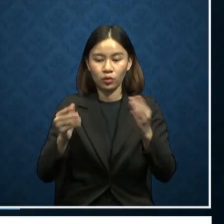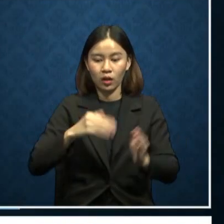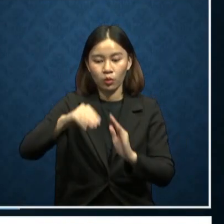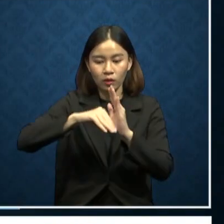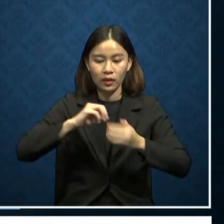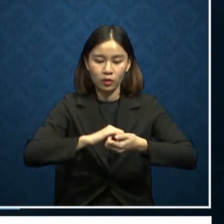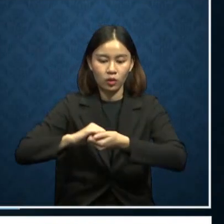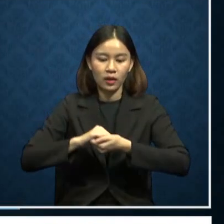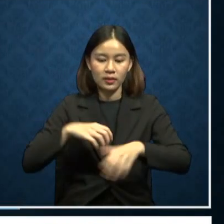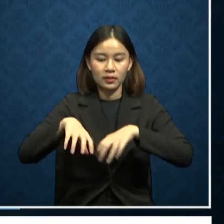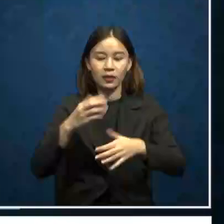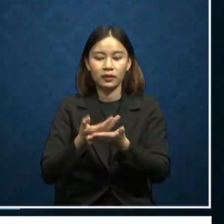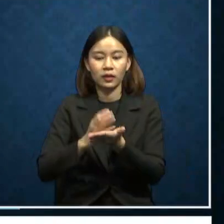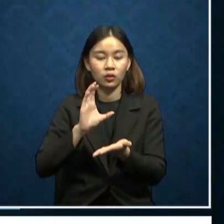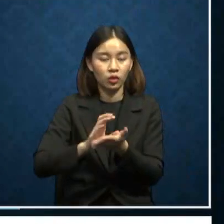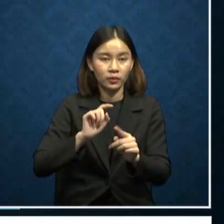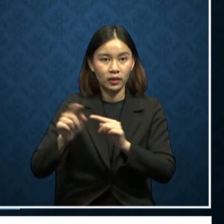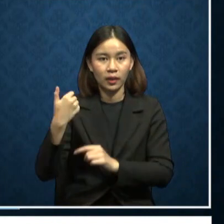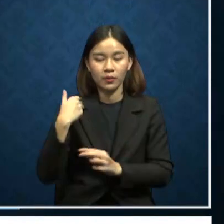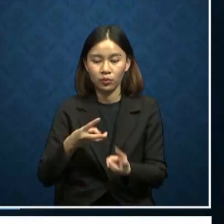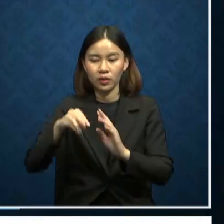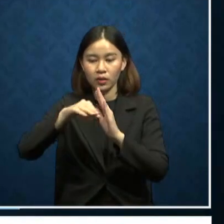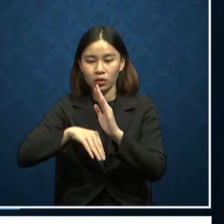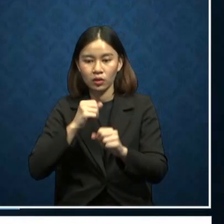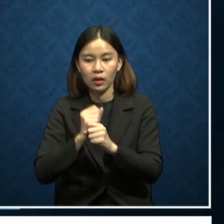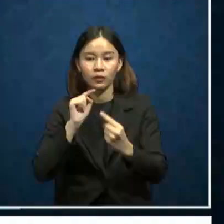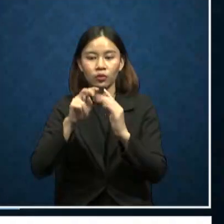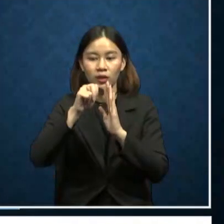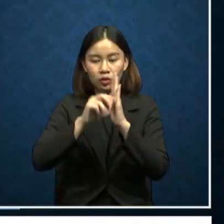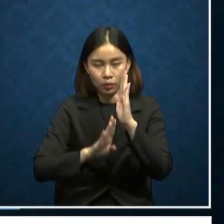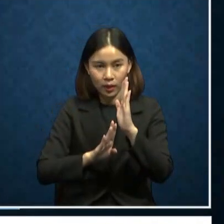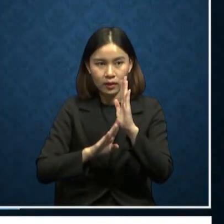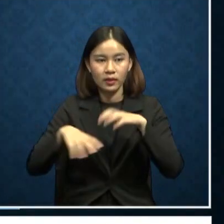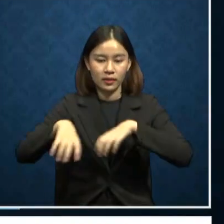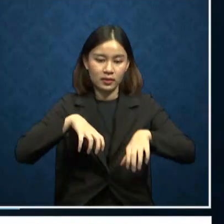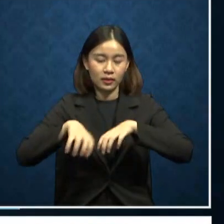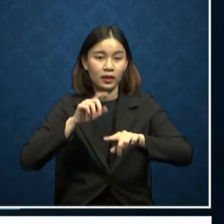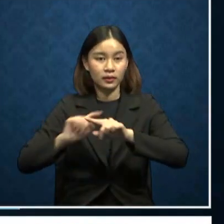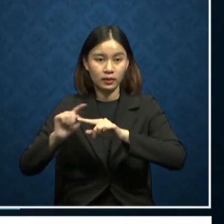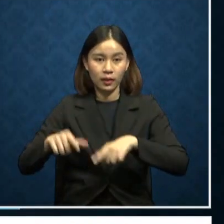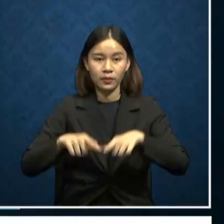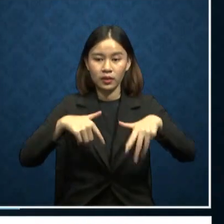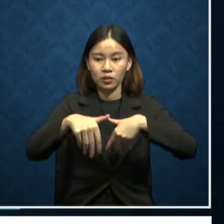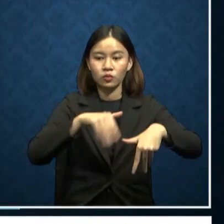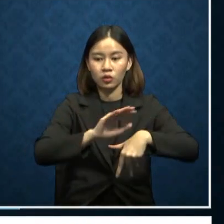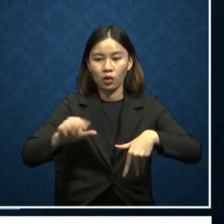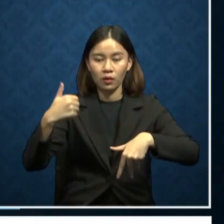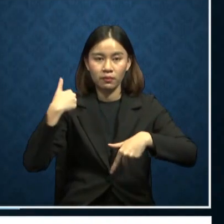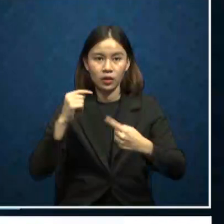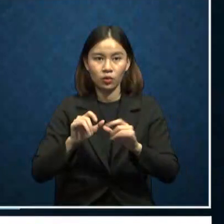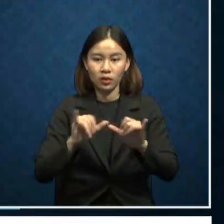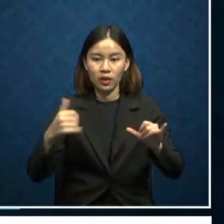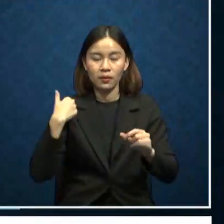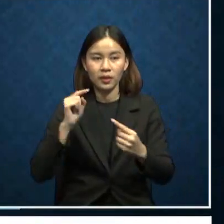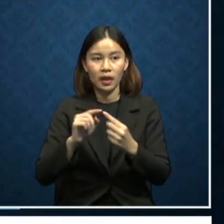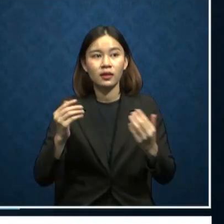บูรณาการจัดสรรงบประมาณโดยมีกลไกการดำเนินงานเชิงนโยบายและบริหารจัดการพื้นที่แต่ละพื้นที่นะคะในระยะยาวค่ะ